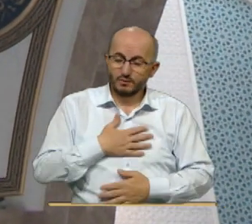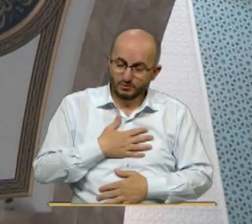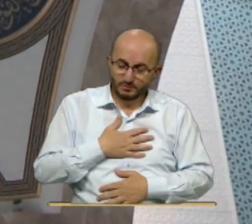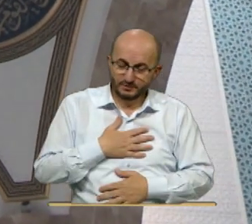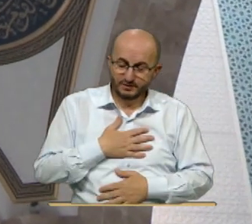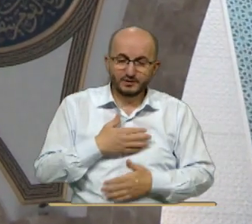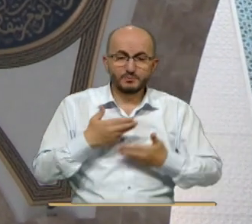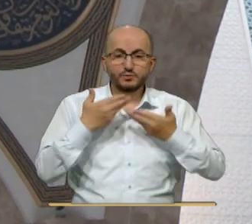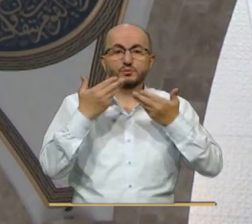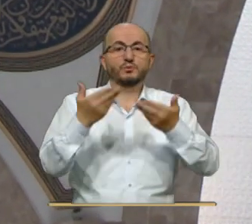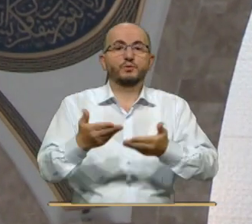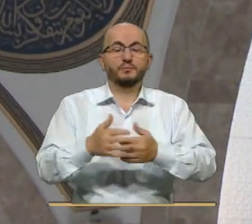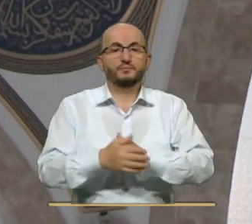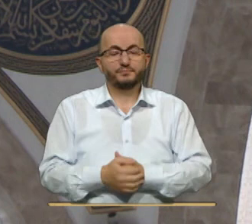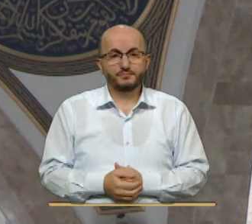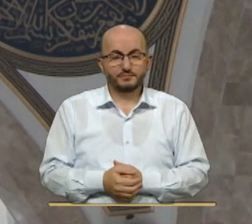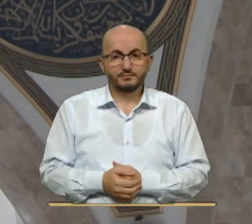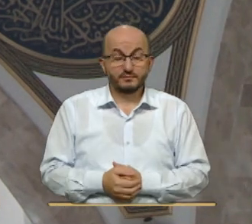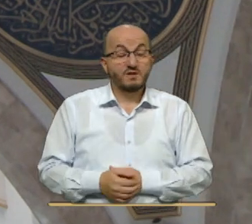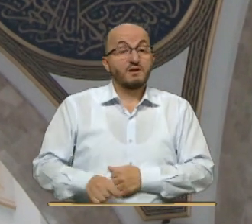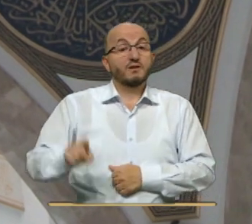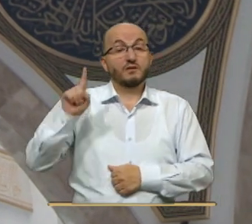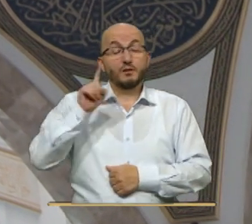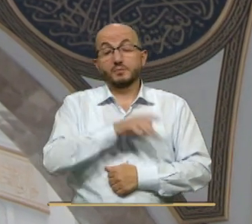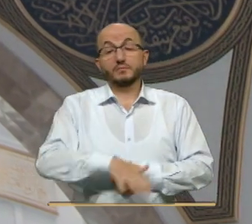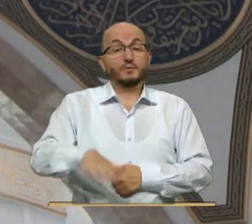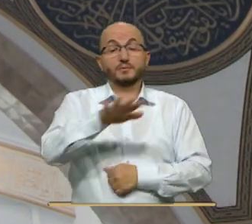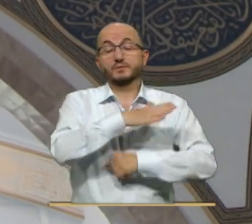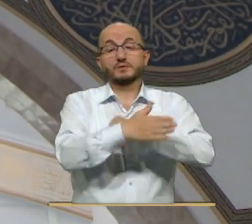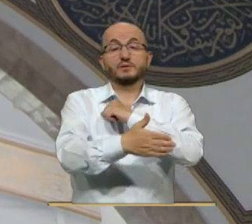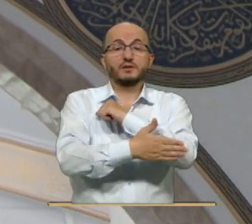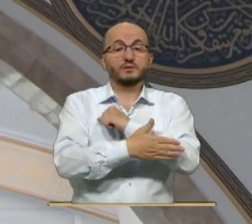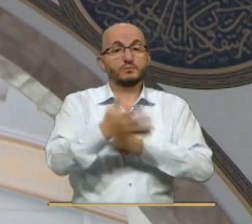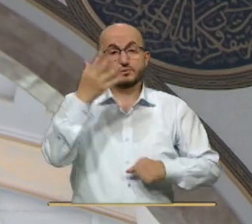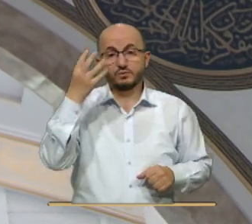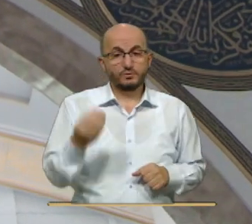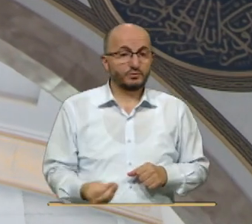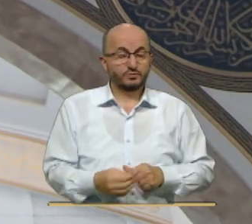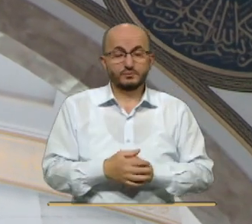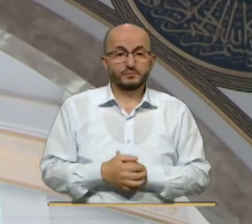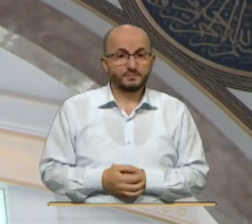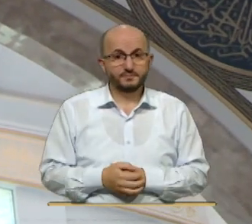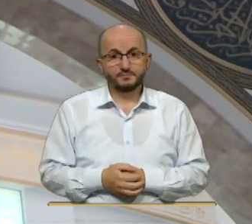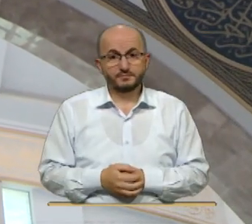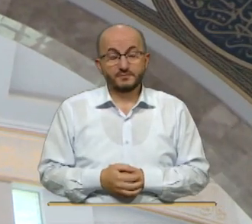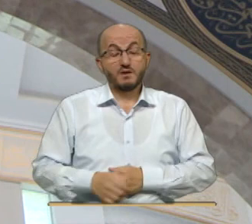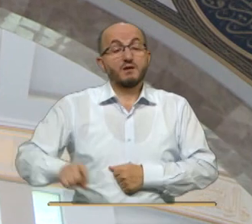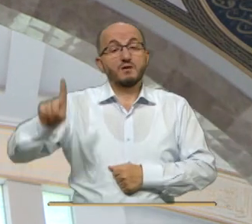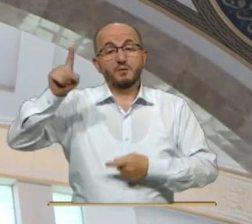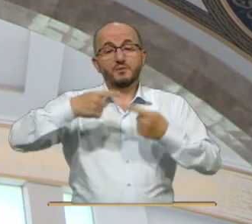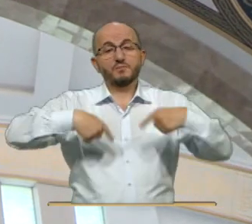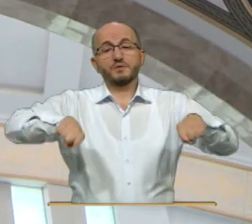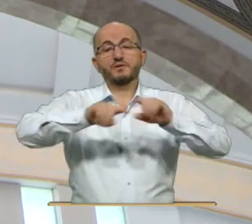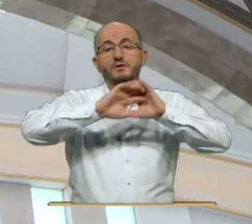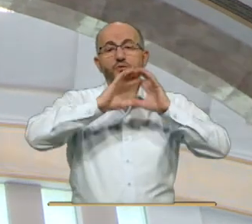hürmetlerimi sunuyorum. Rabbim hepimizin yar ve yardımcısı olsun. Rabbim bizlere